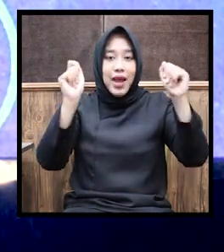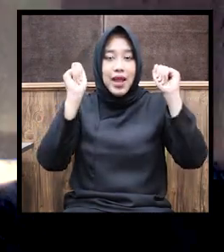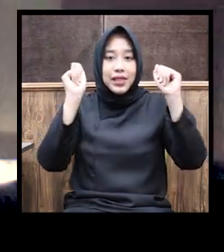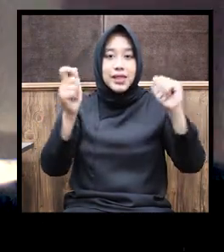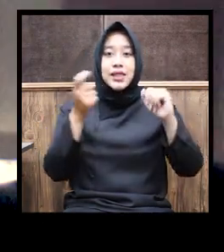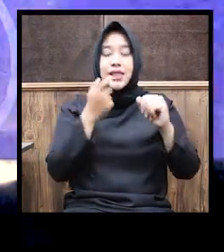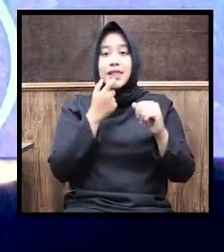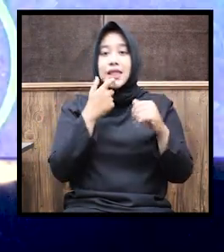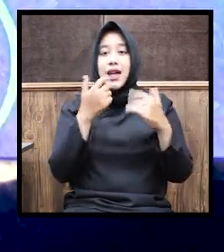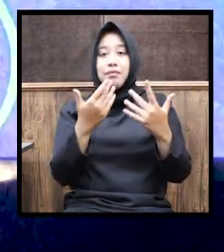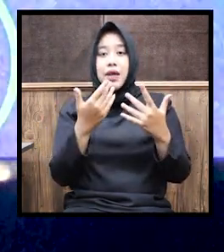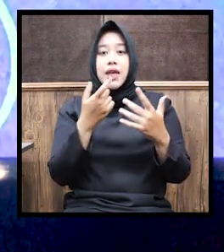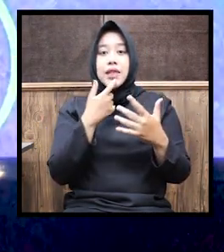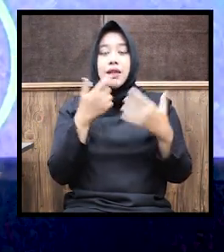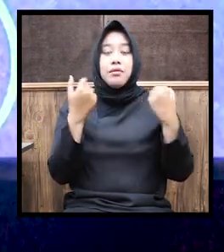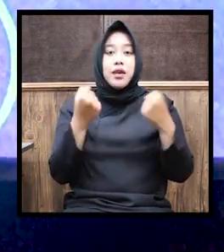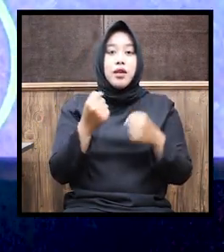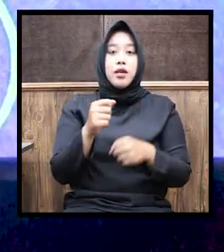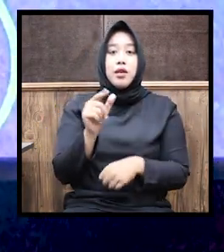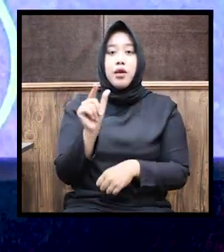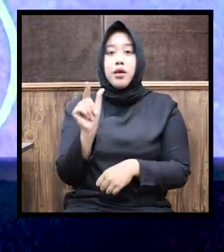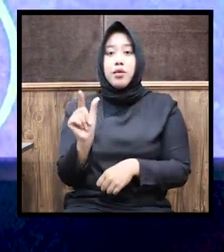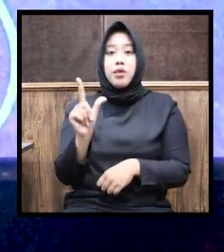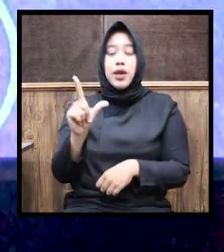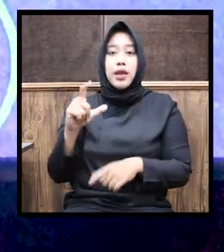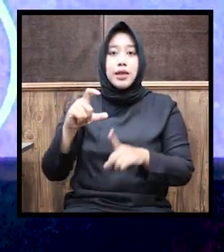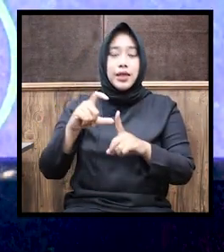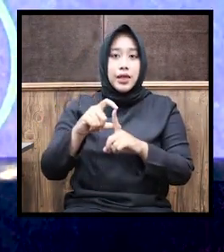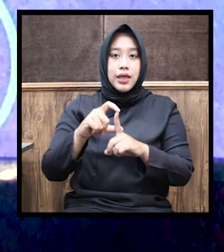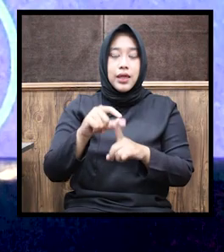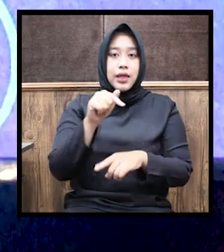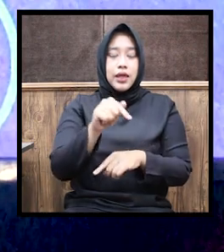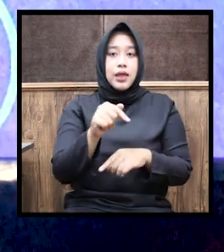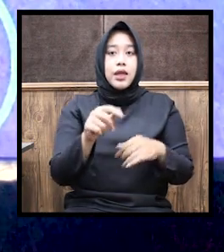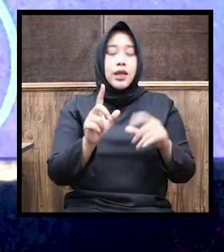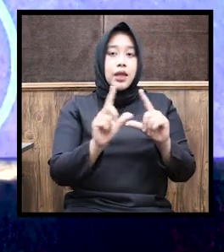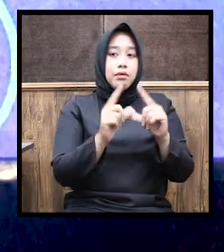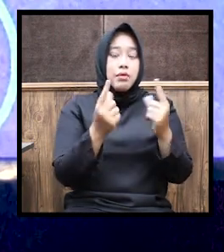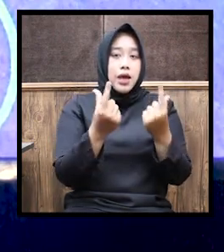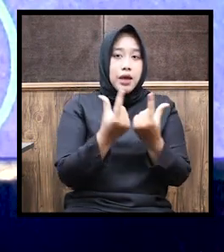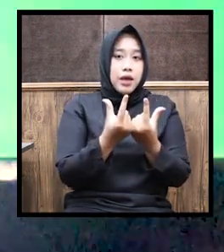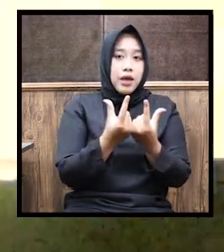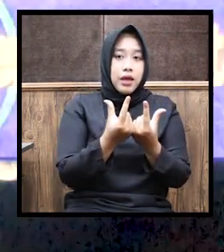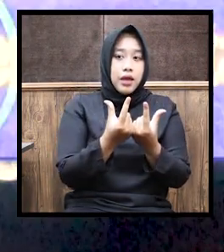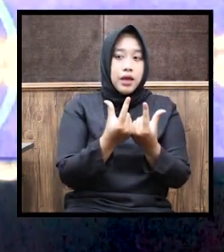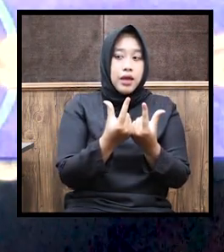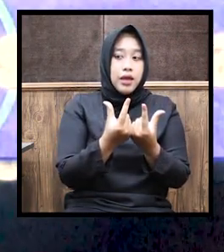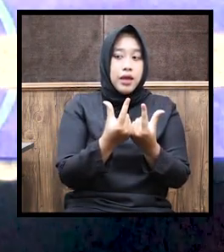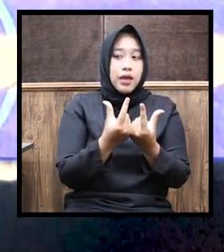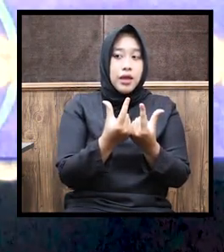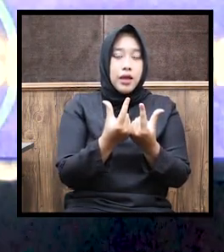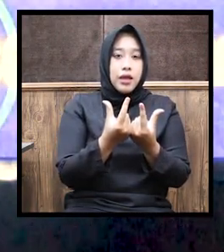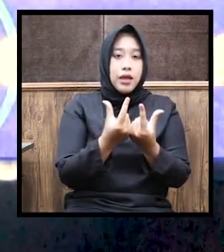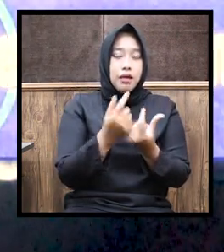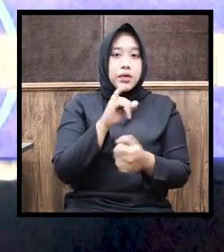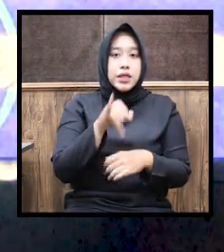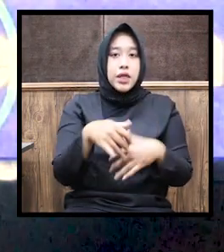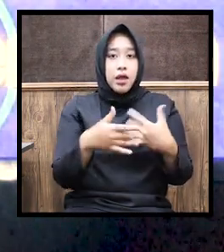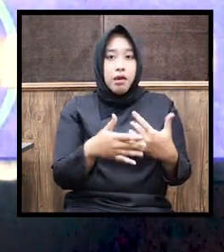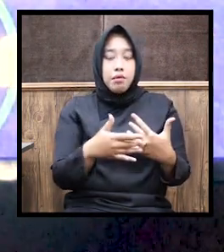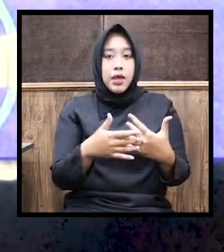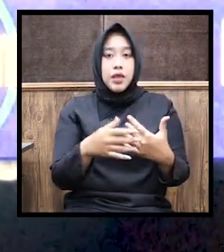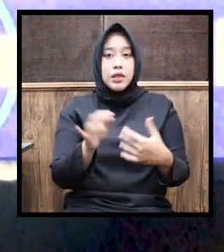ee Bagaimana u ini sebagai lembaga atau unit yang EE jadi